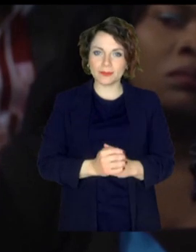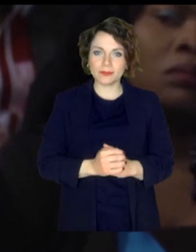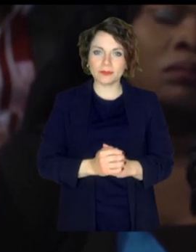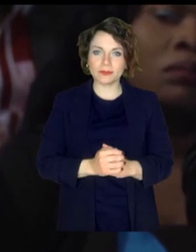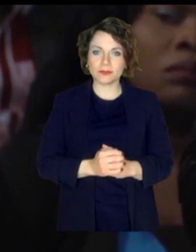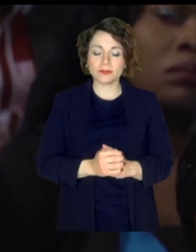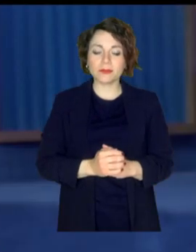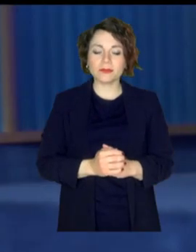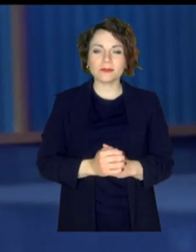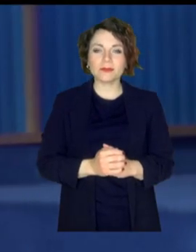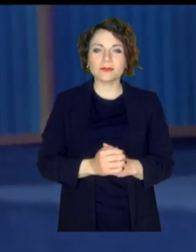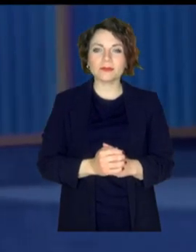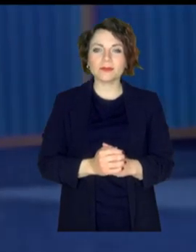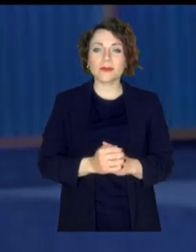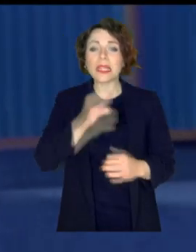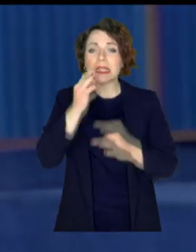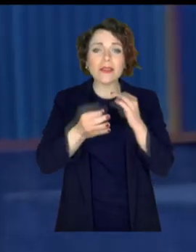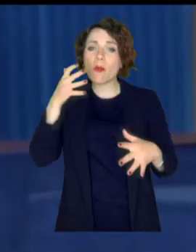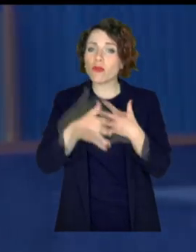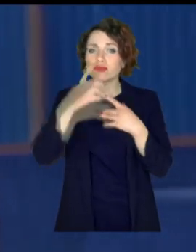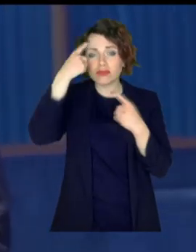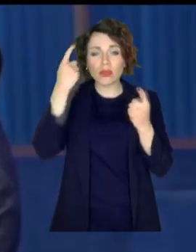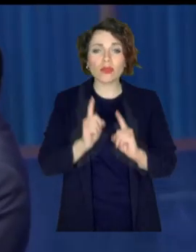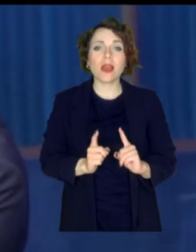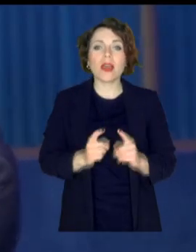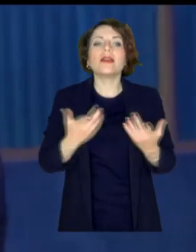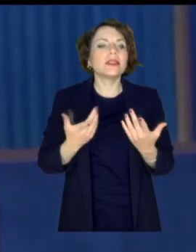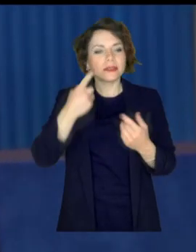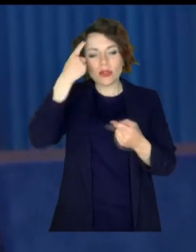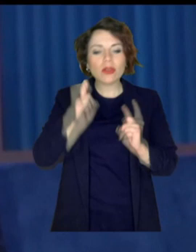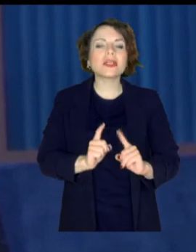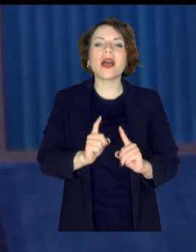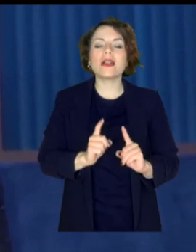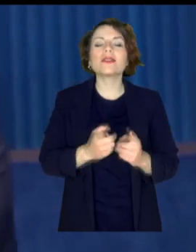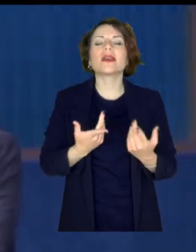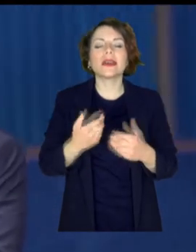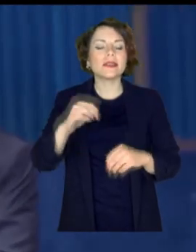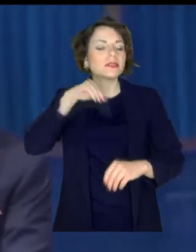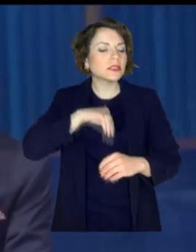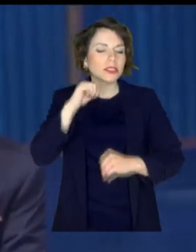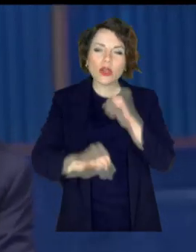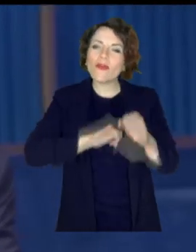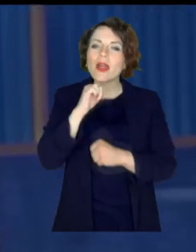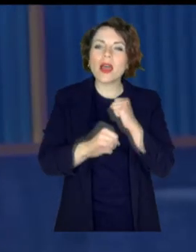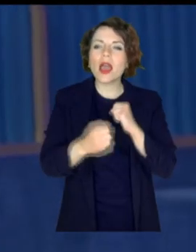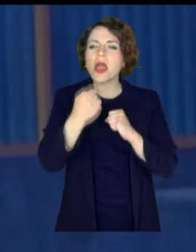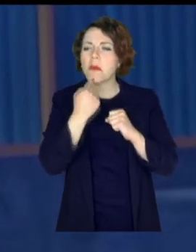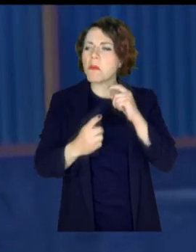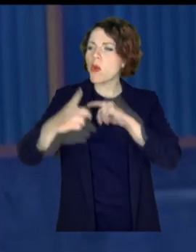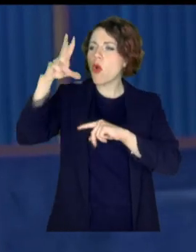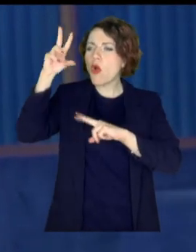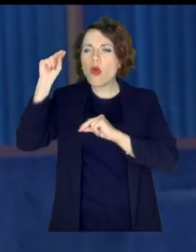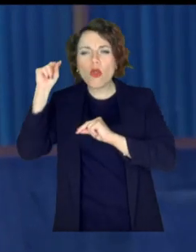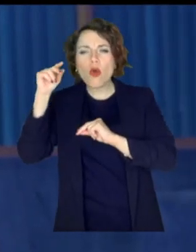Non sanno cosa voglia dire. E siccome non lo sanno, soffrono lo stesso modo in cui soffre uno che non conosce Dio.